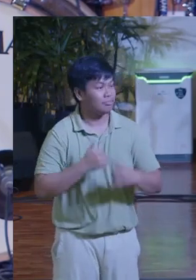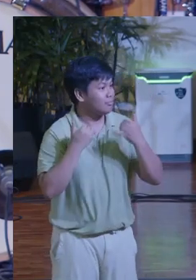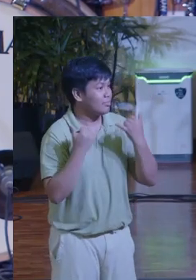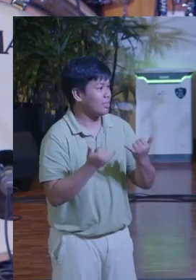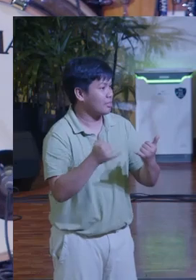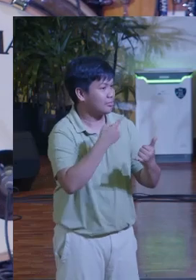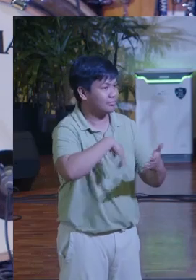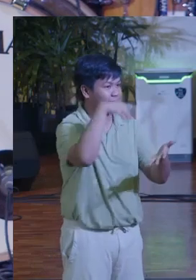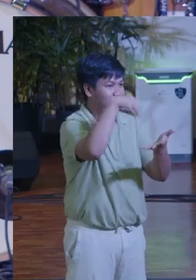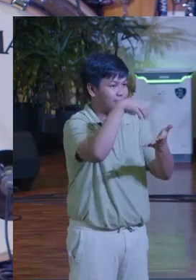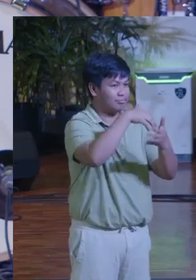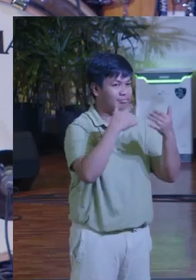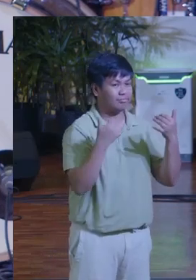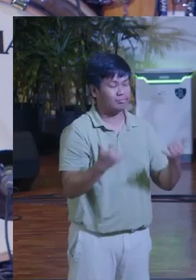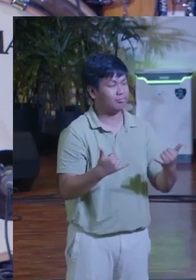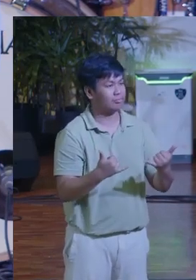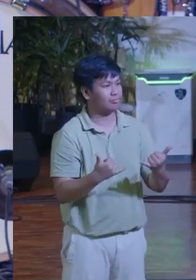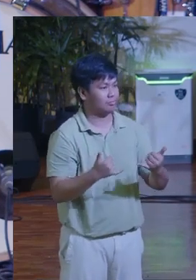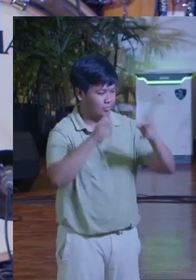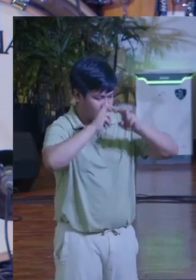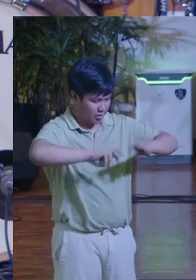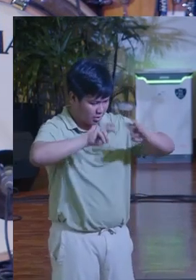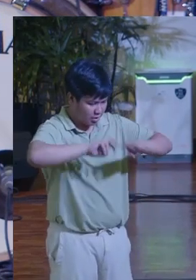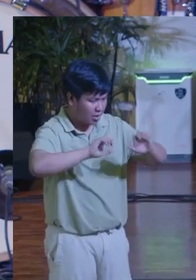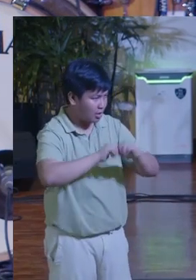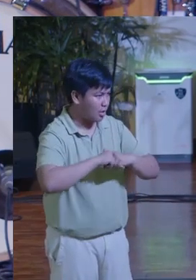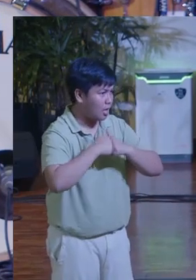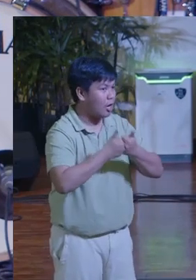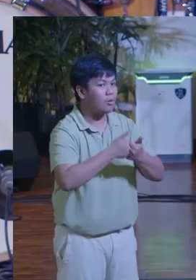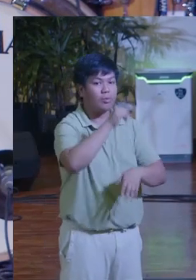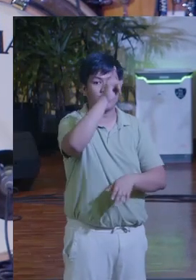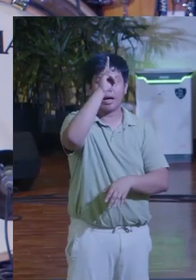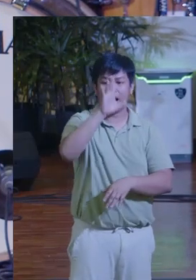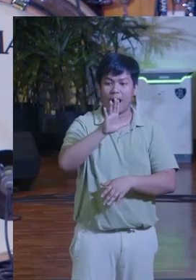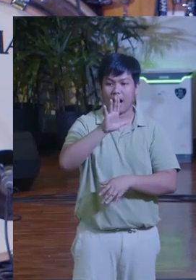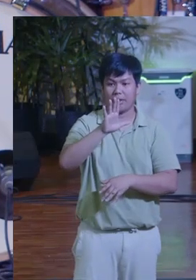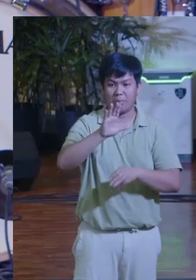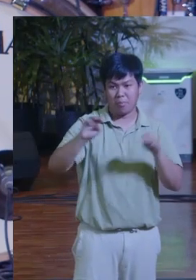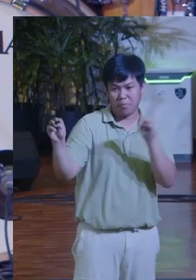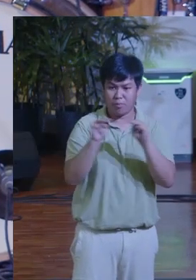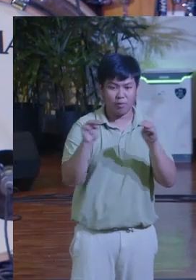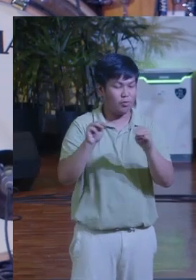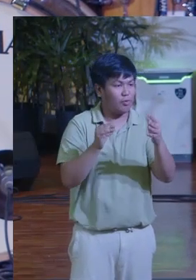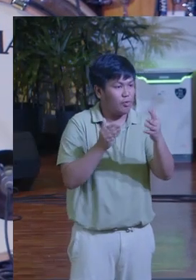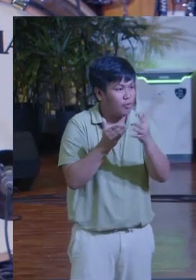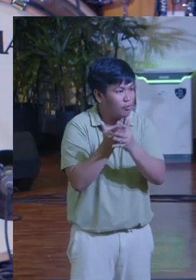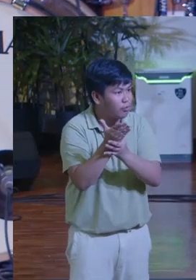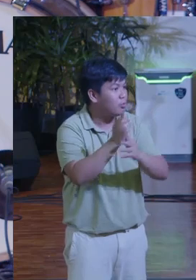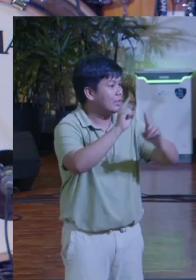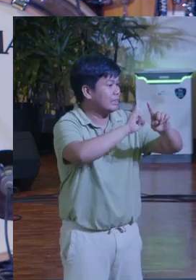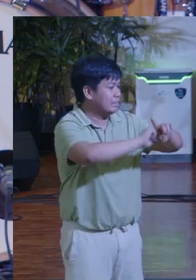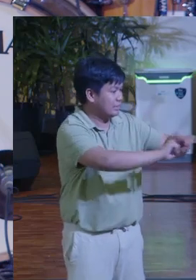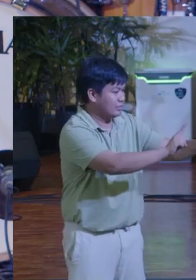ito, makikita natin kung paano kumilos ang Diyos sa pamamagitan ng mga